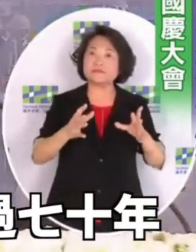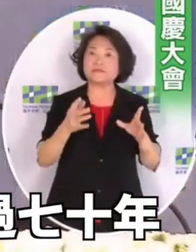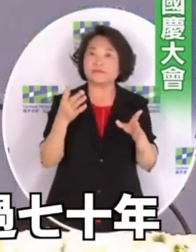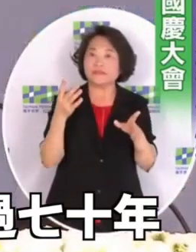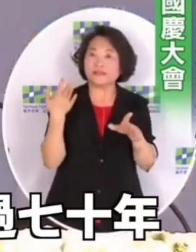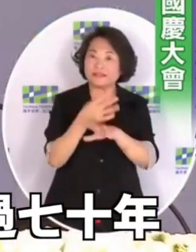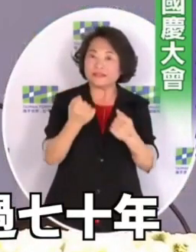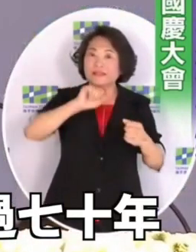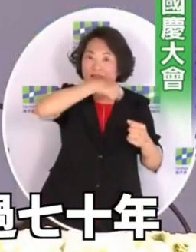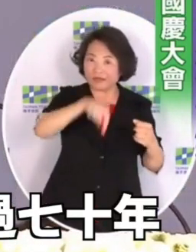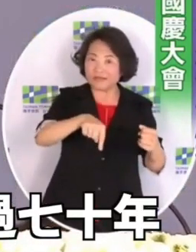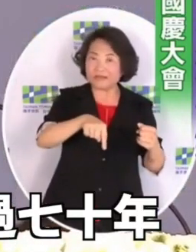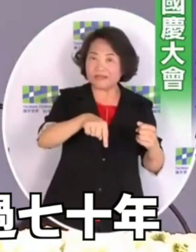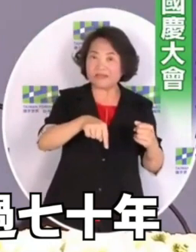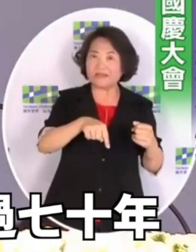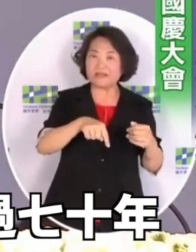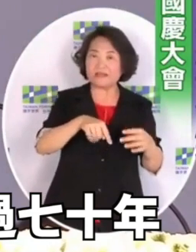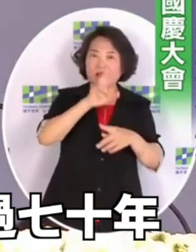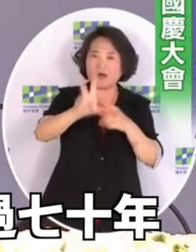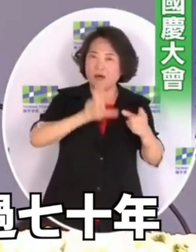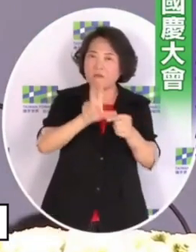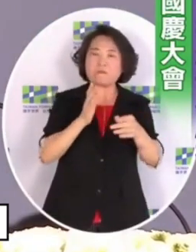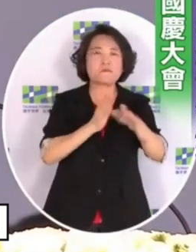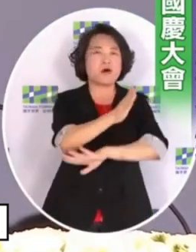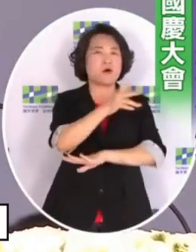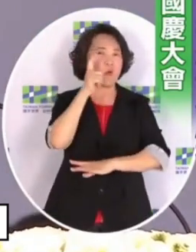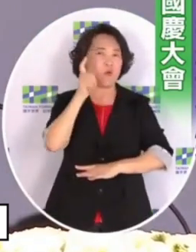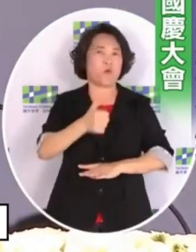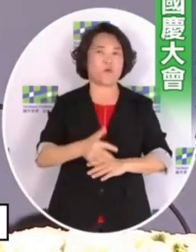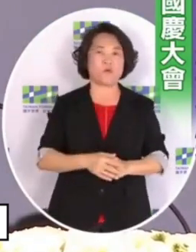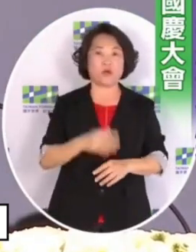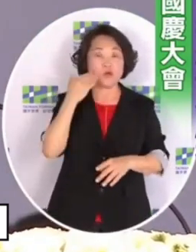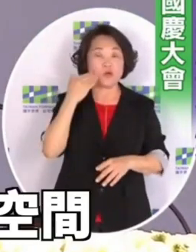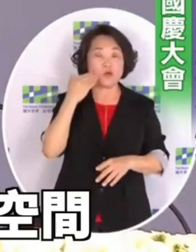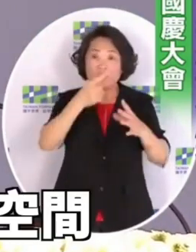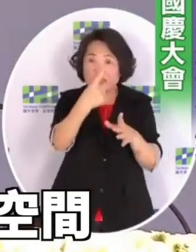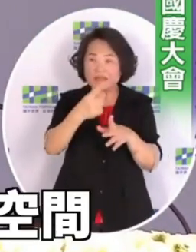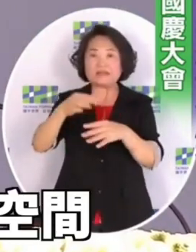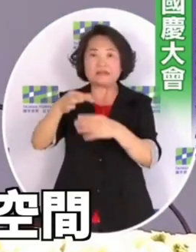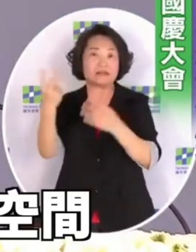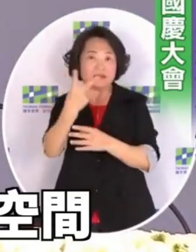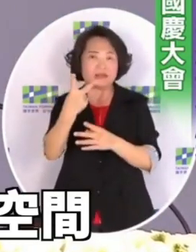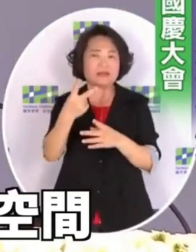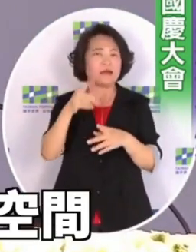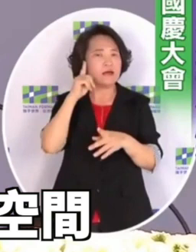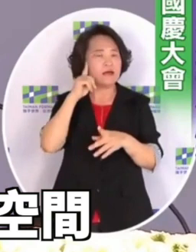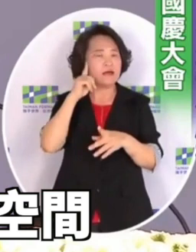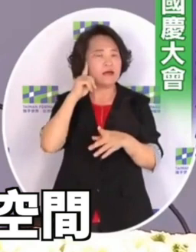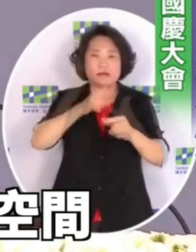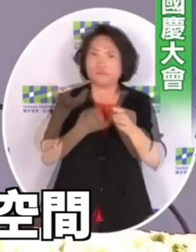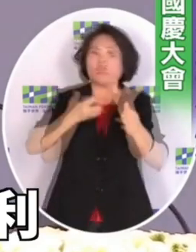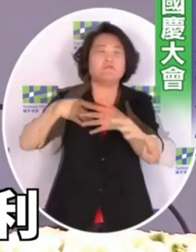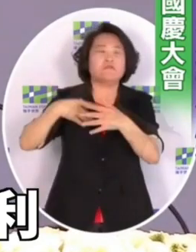经在台湾屹立超过70年，一旦接受一国两制，中华民国就没有生存